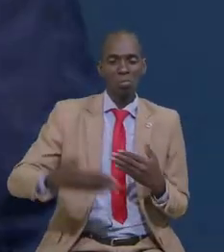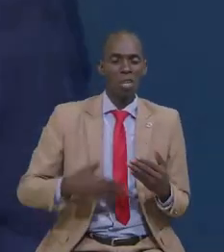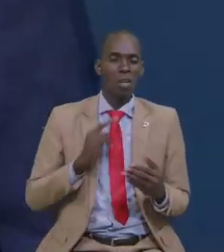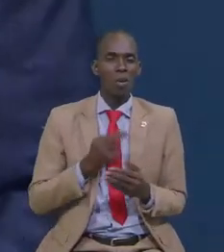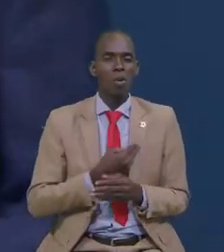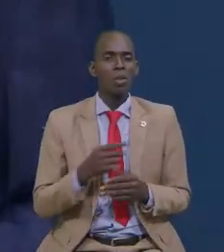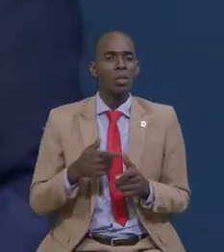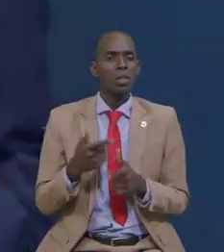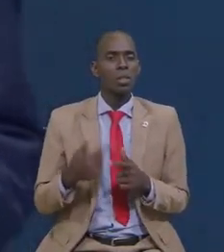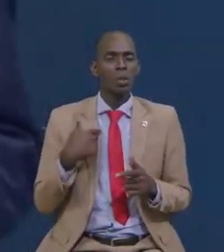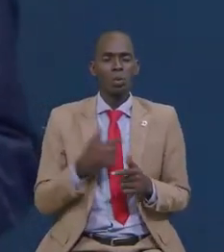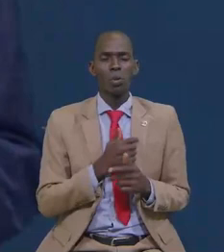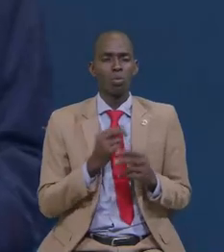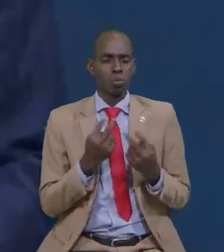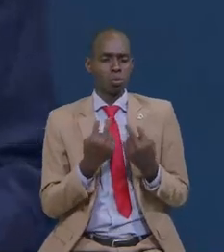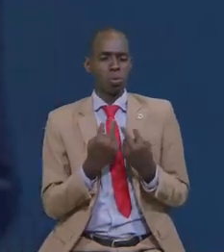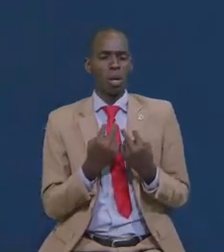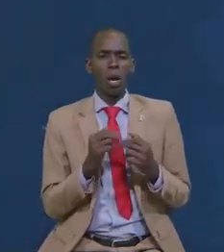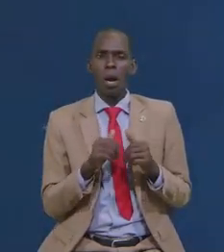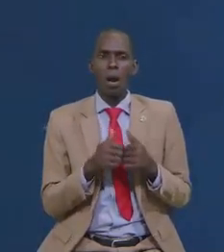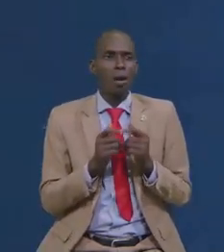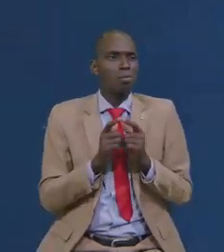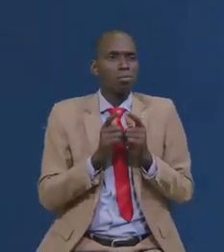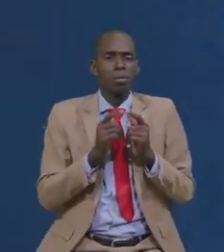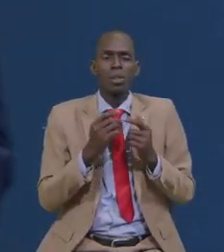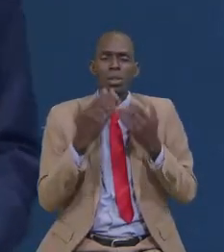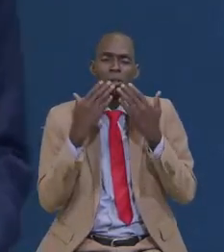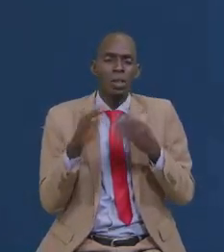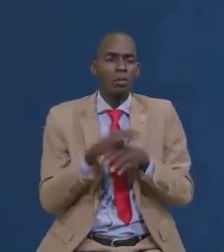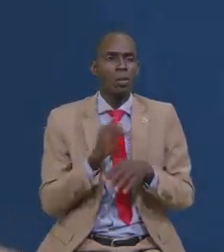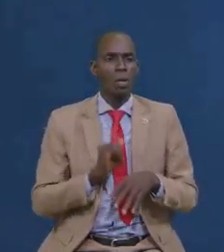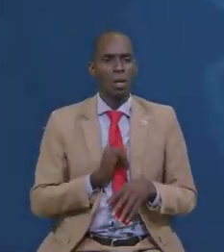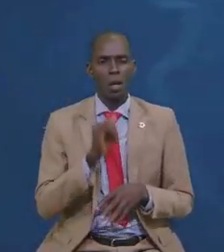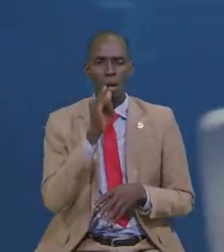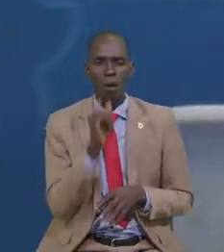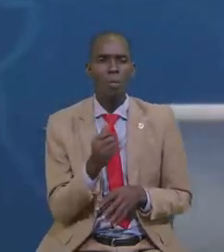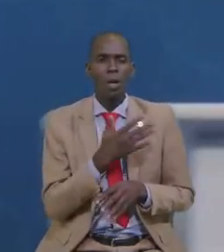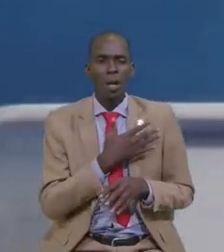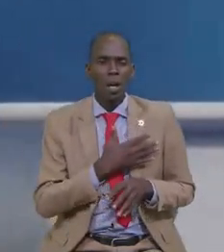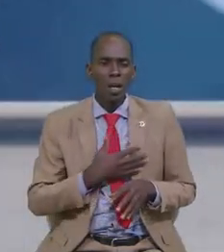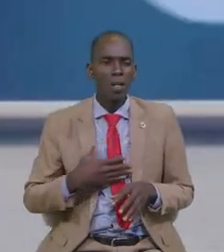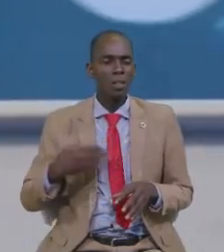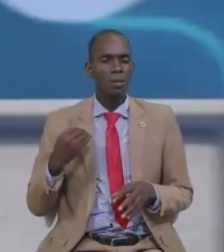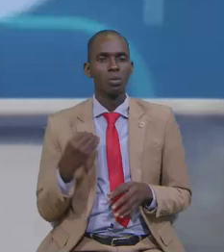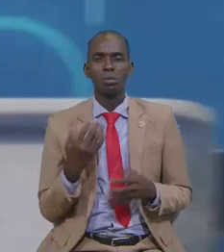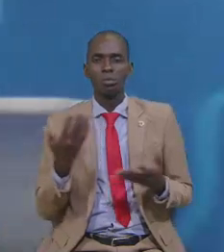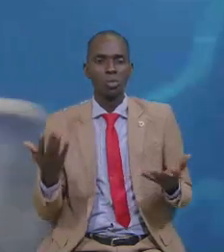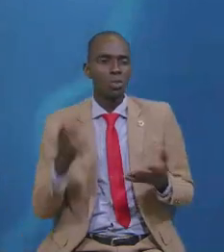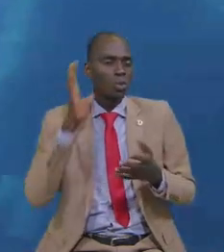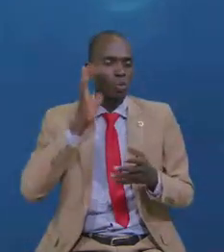invite et nous disons, oh, que je suis reconnaissant. On ne se retire pas pour dire que